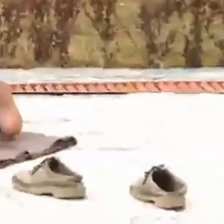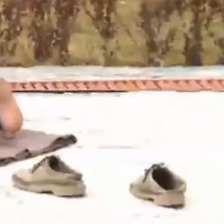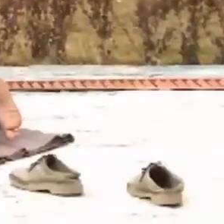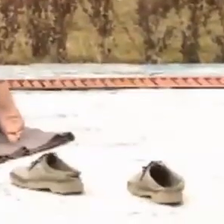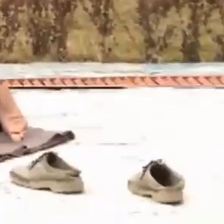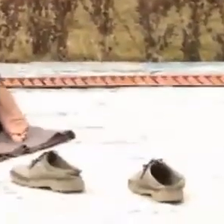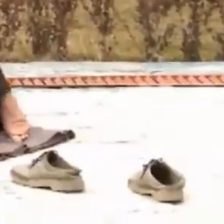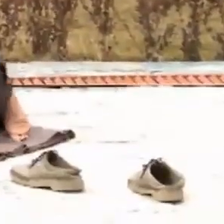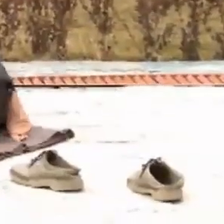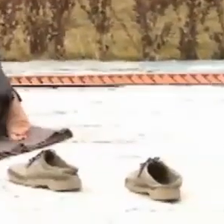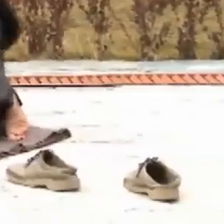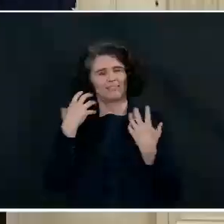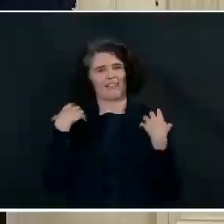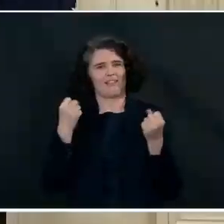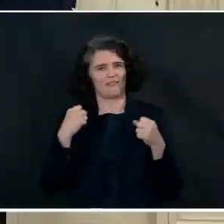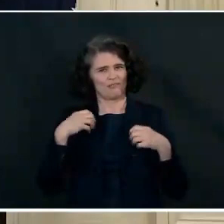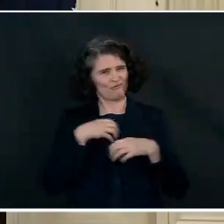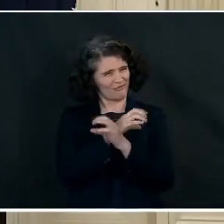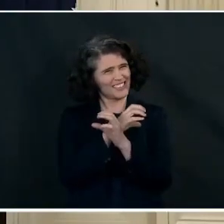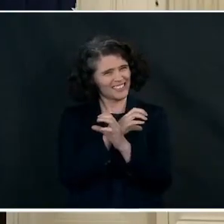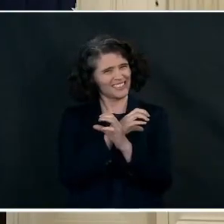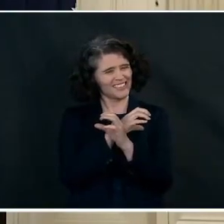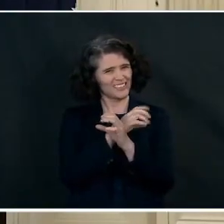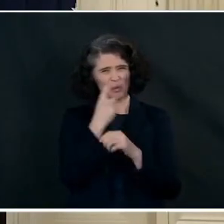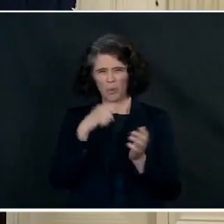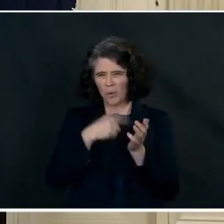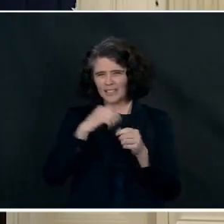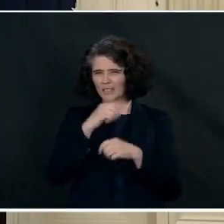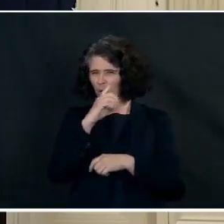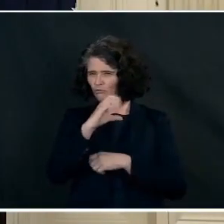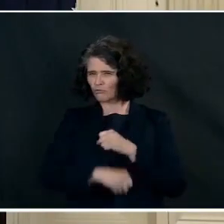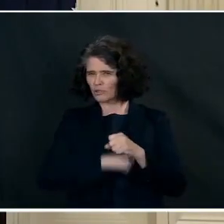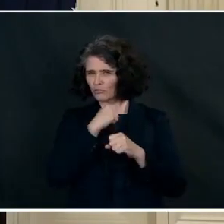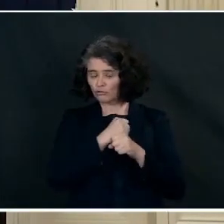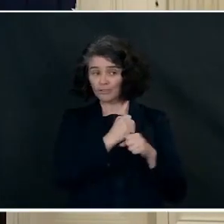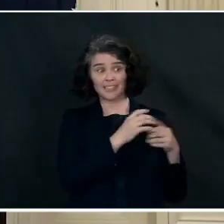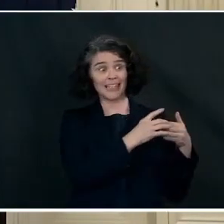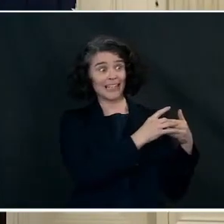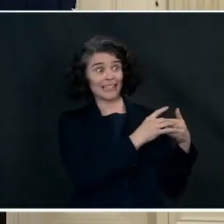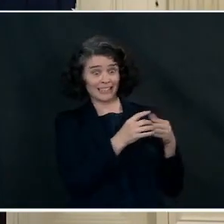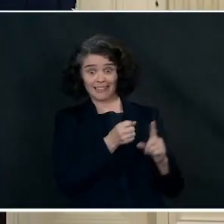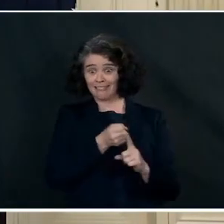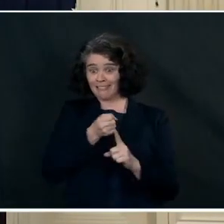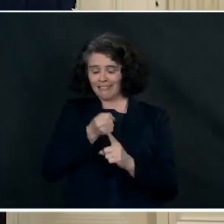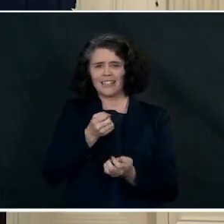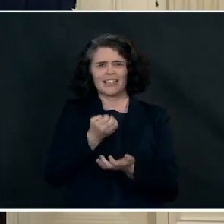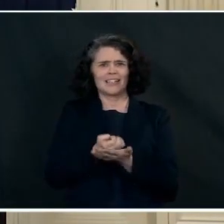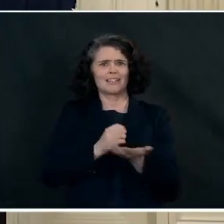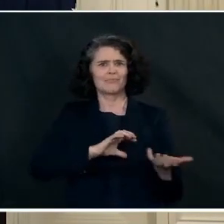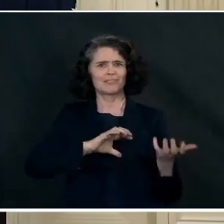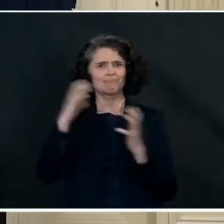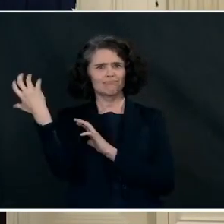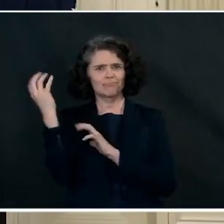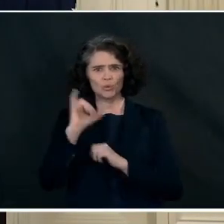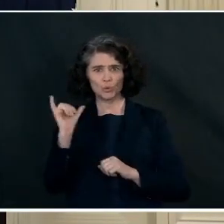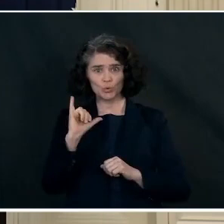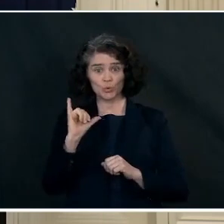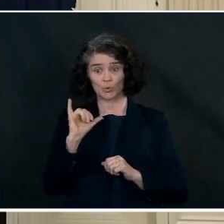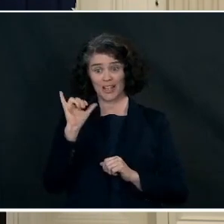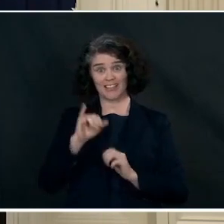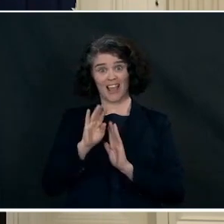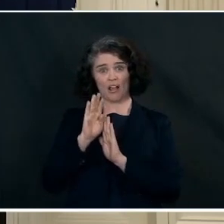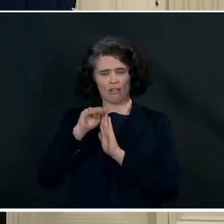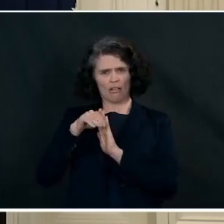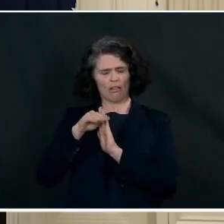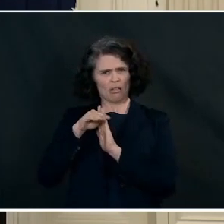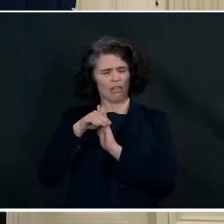200'ü geçtiği açıklamıştı ağabey o Aydın Amerikan ordusunun Afganistan daki görevinin 31